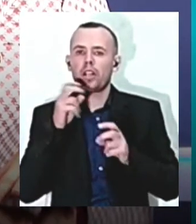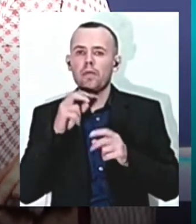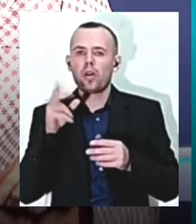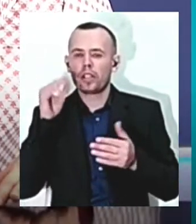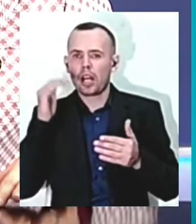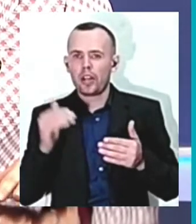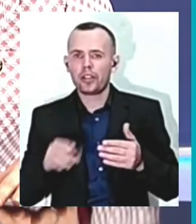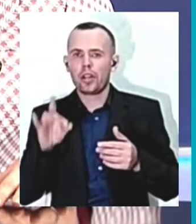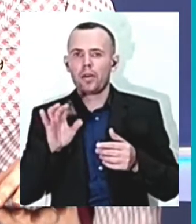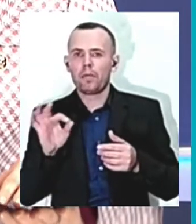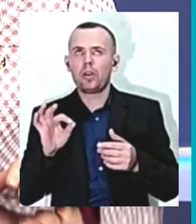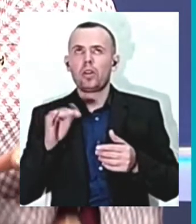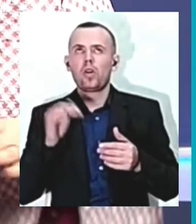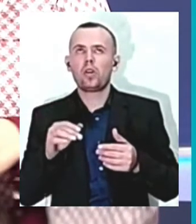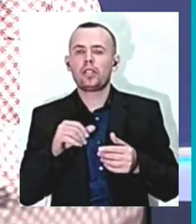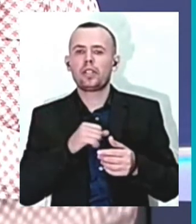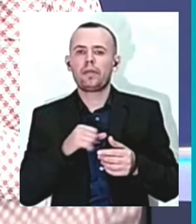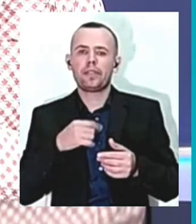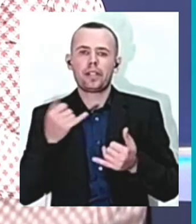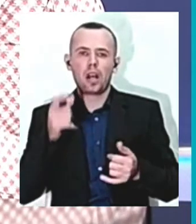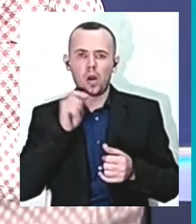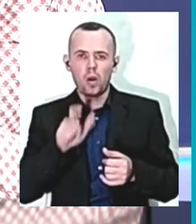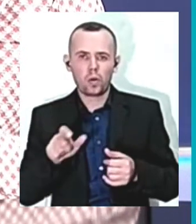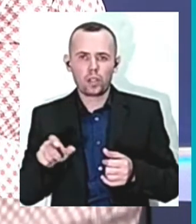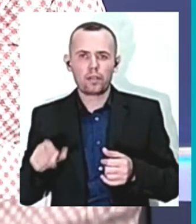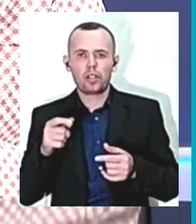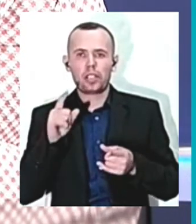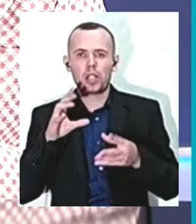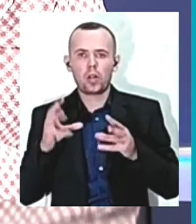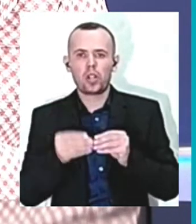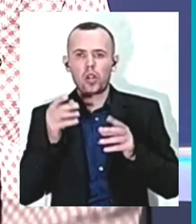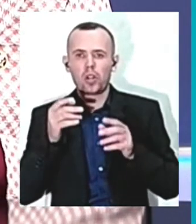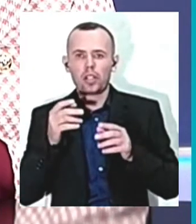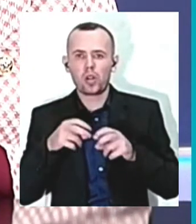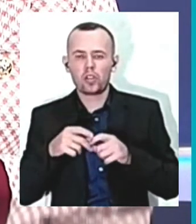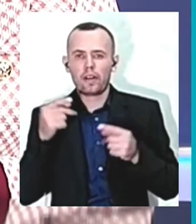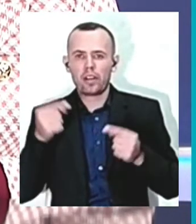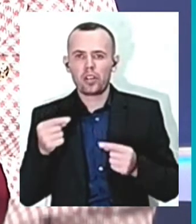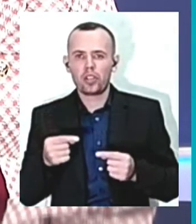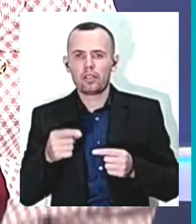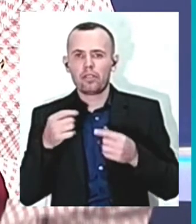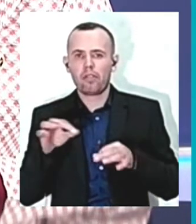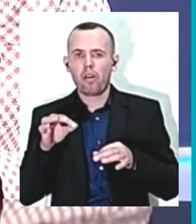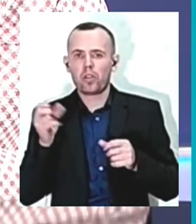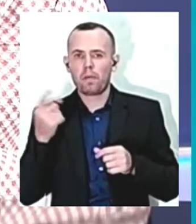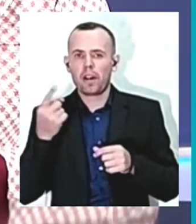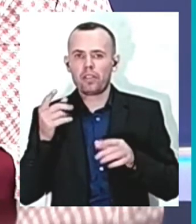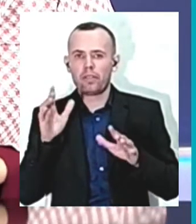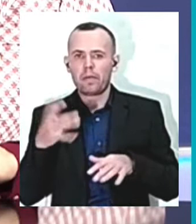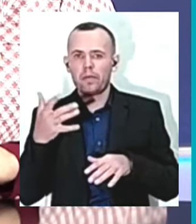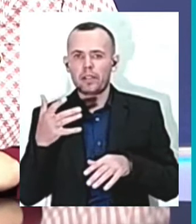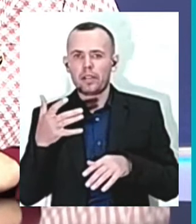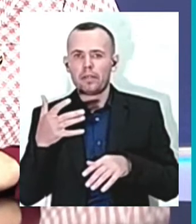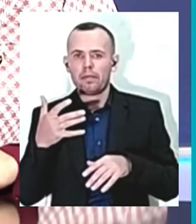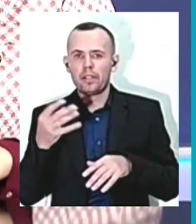основних цінностей для українців. З результатів дослідження видно, що свобода на першій позиції 84%, справедливість